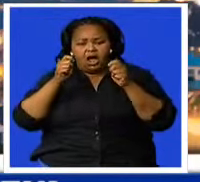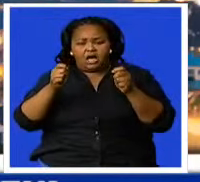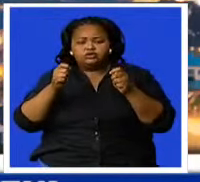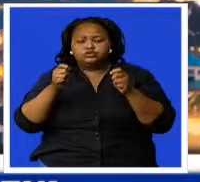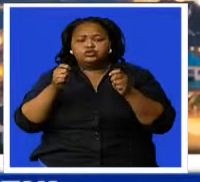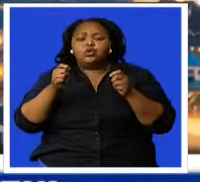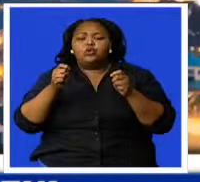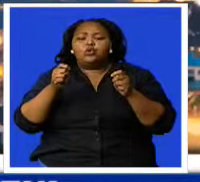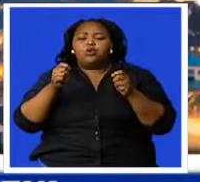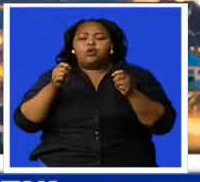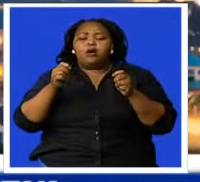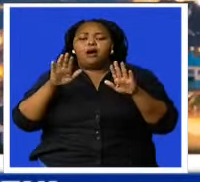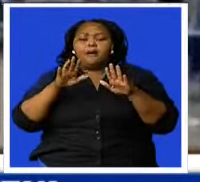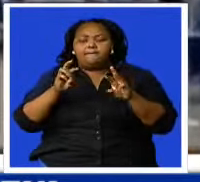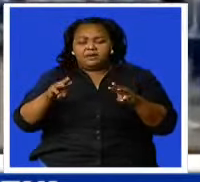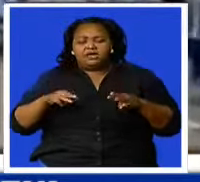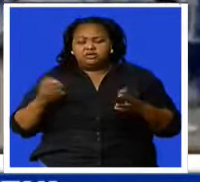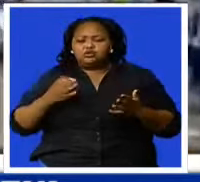ngalesihlanu.